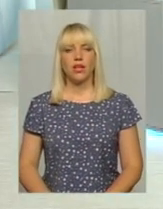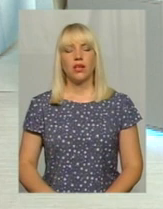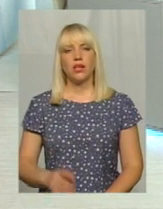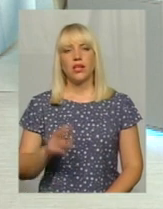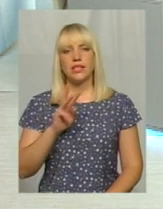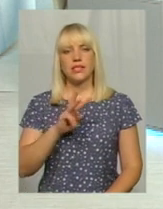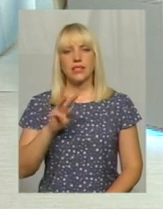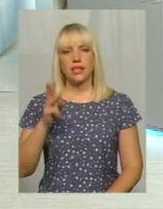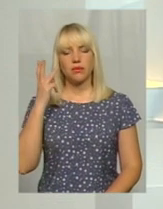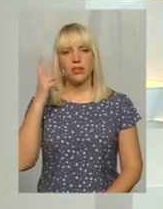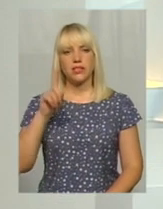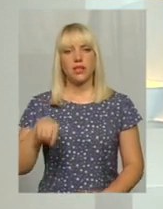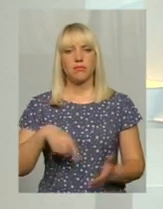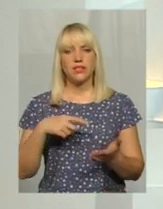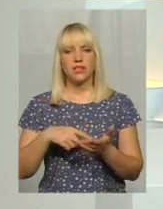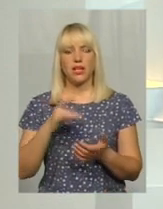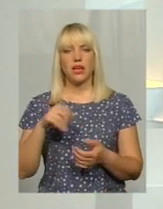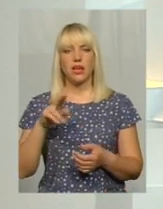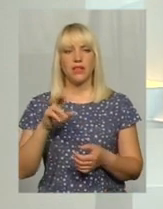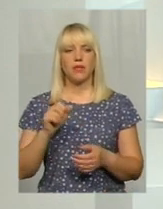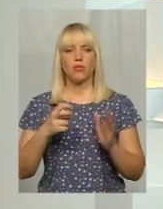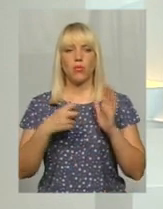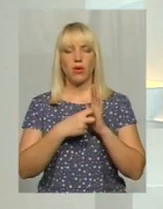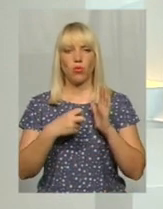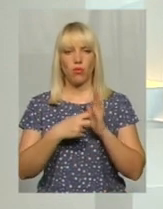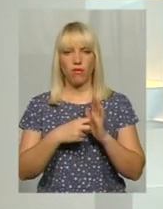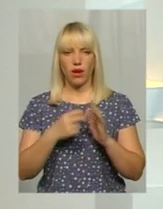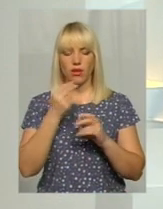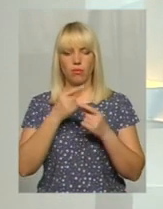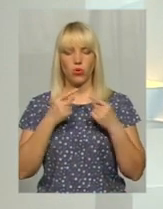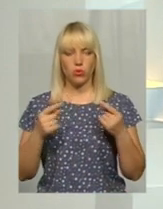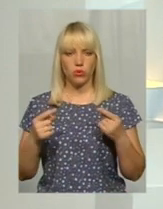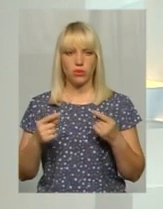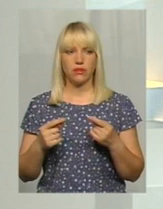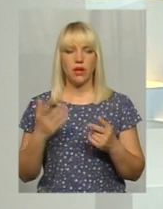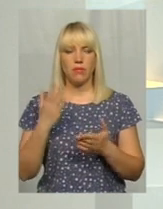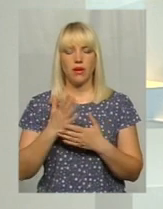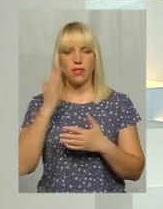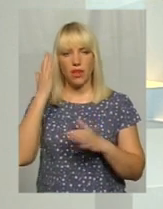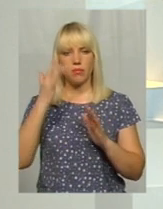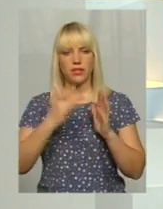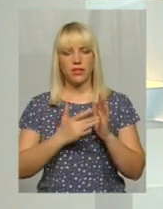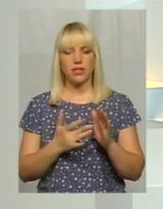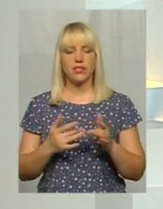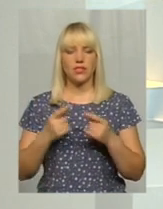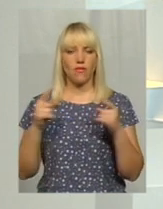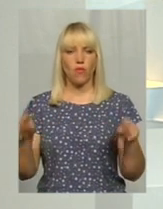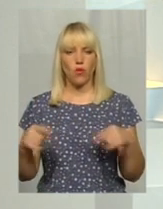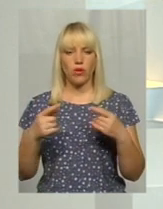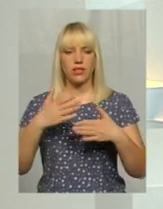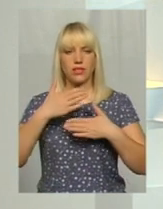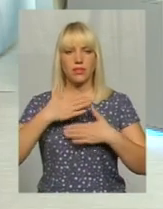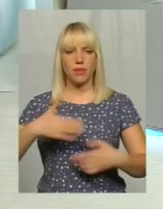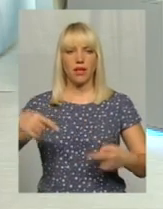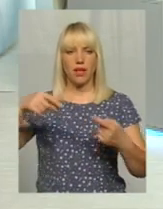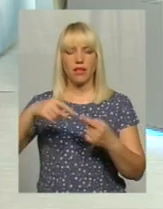сайту Хмельницької міської ради. Промоціювання продукту локального виробника має на меті створення сприятливих умов для розвитку